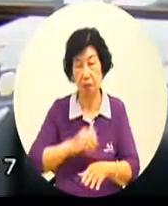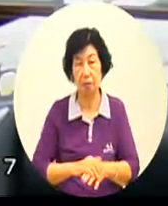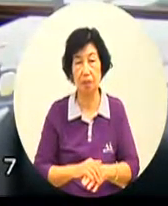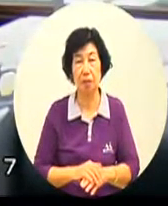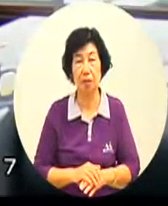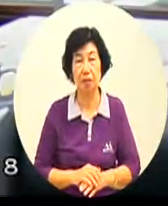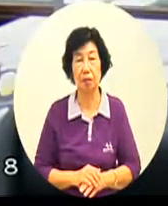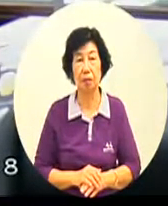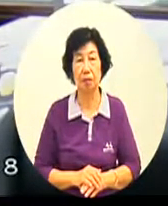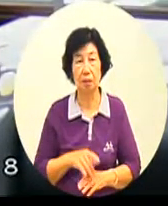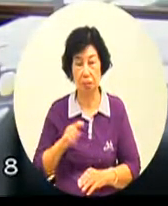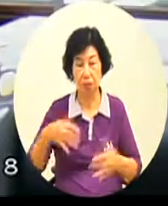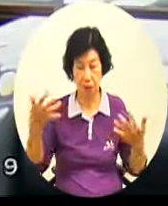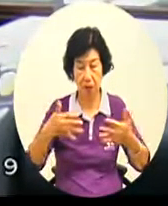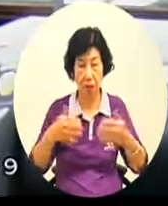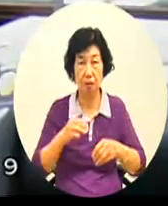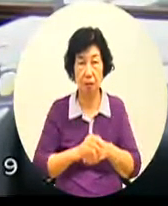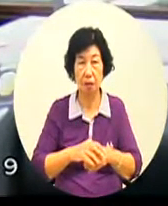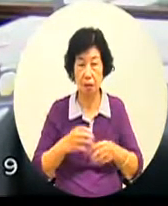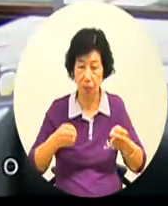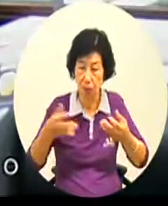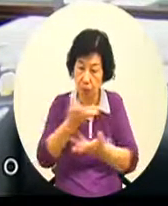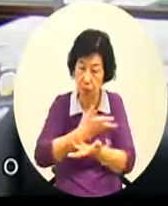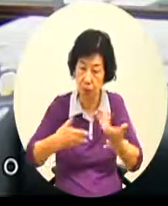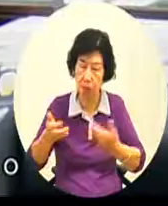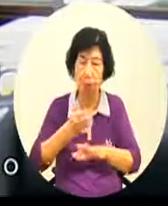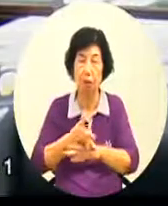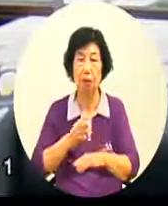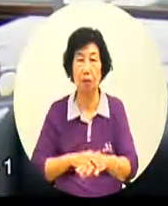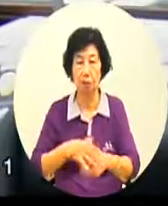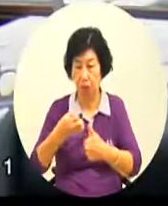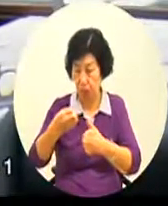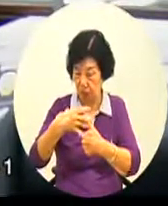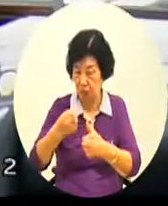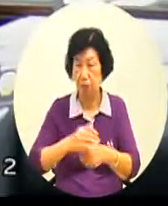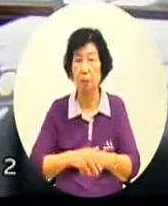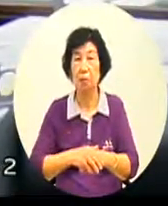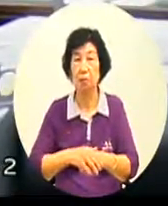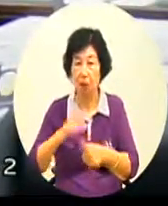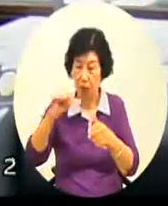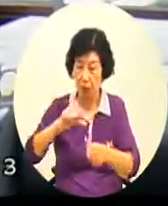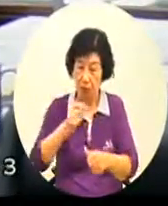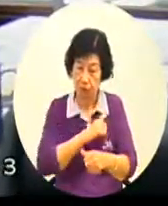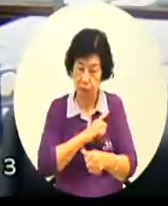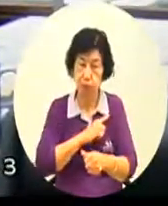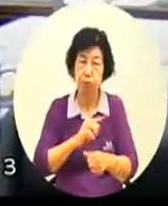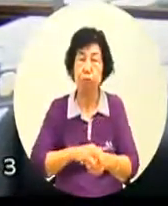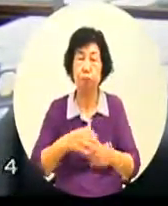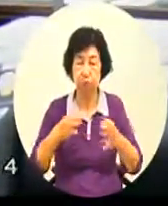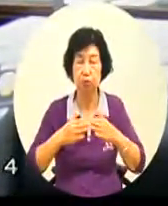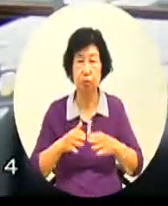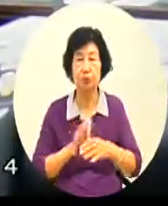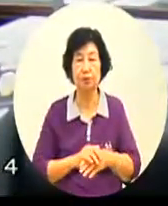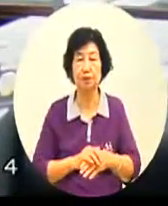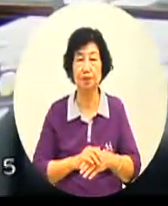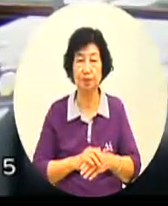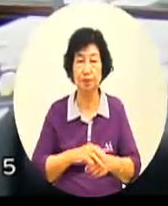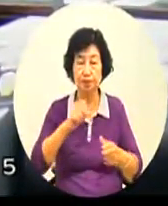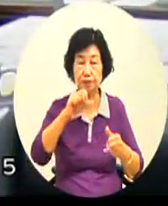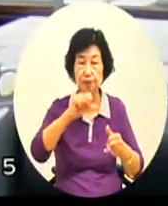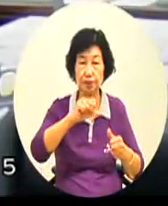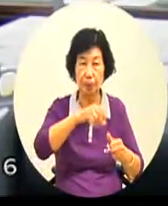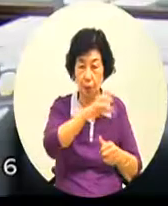呢，这个问题我们也沟通过了，你也告诉我说你要开自己的单，我也建议你要去把其他局处开单，开单